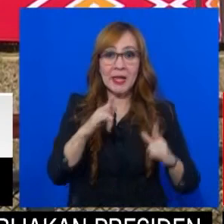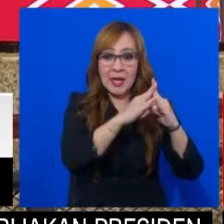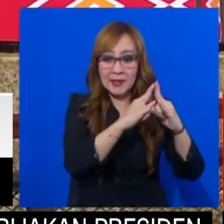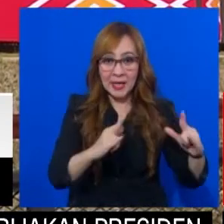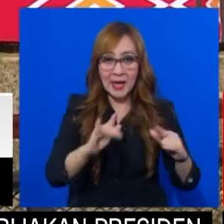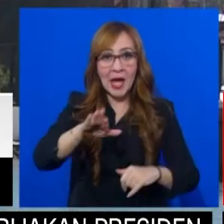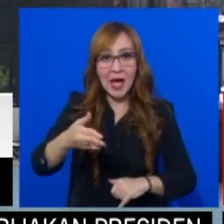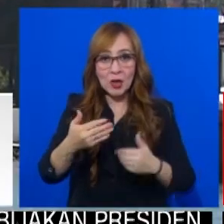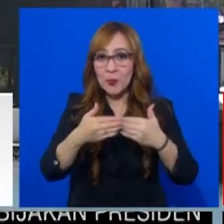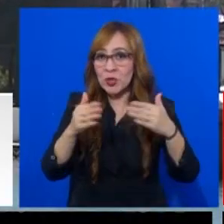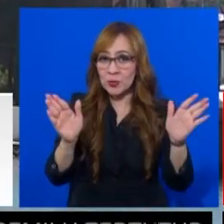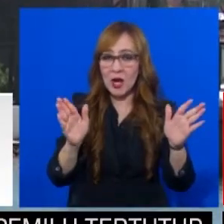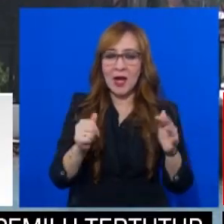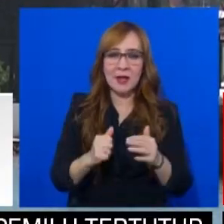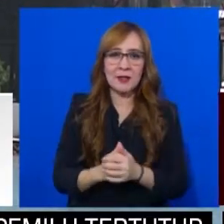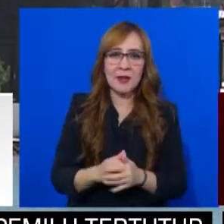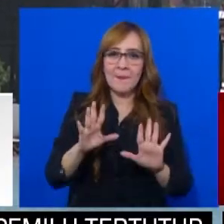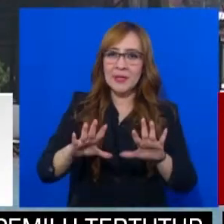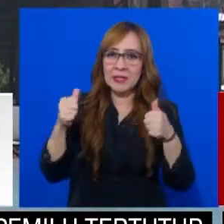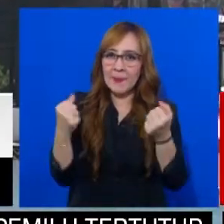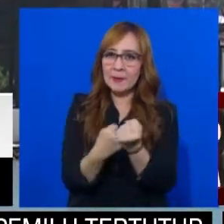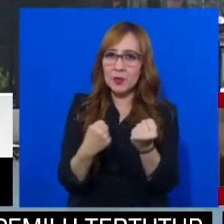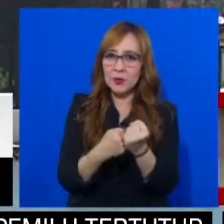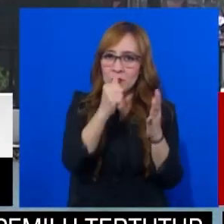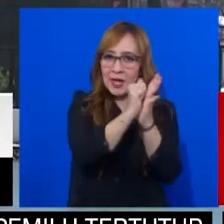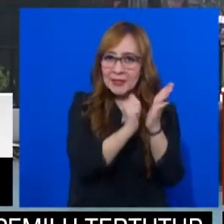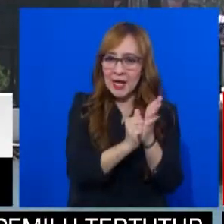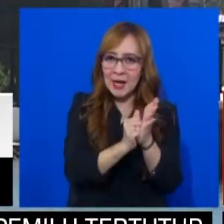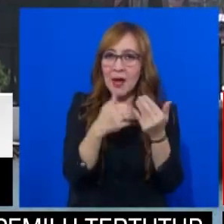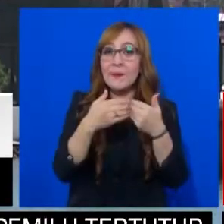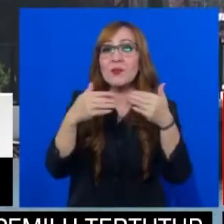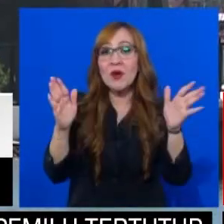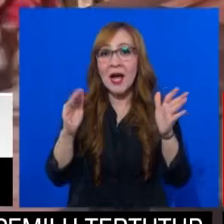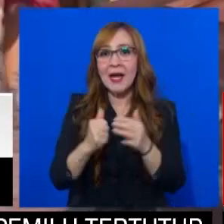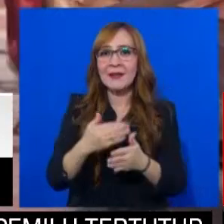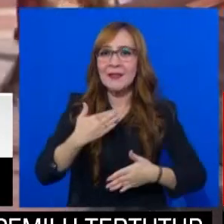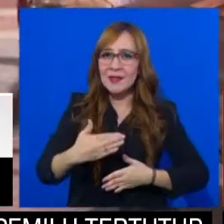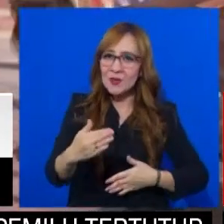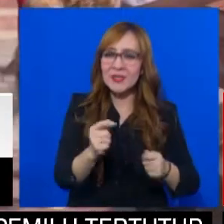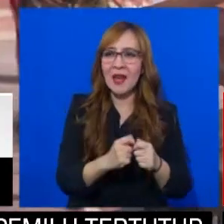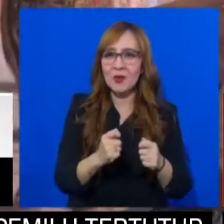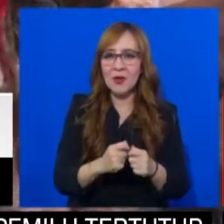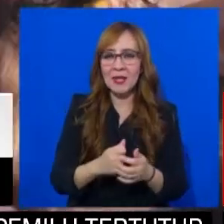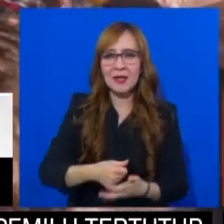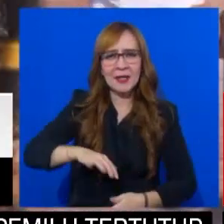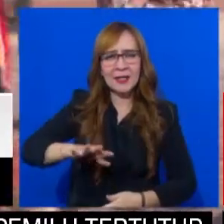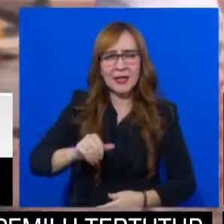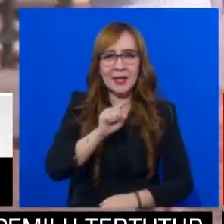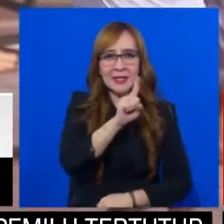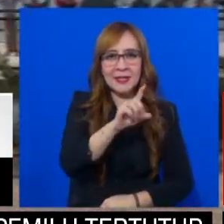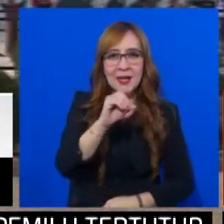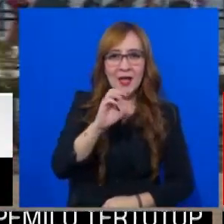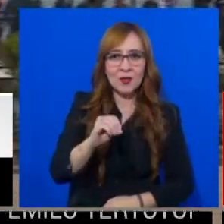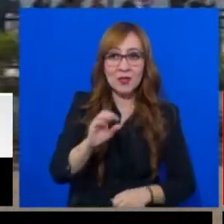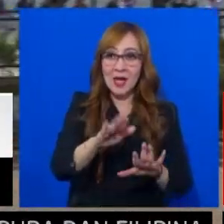terbuka. Sedangkan persiapan para pendukung acara pembukaan juga terus dilakukan. Seratusan pelajar di Bali G sedang